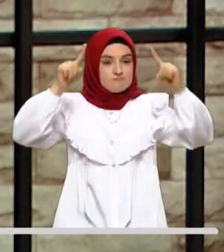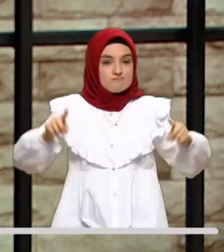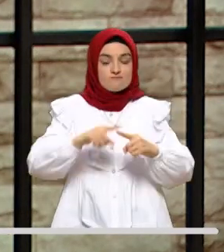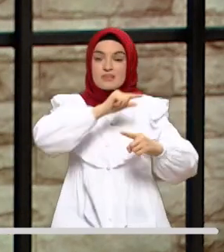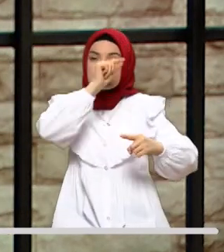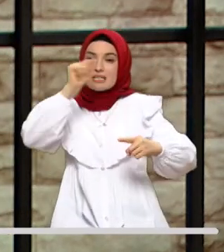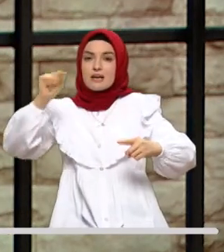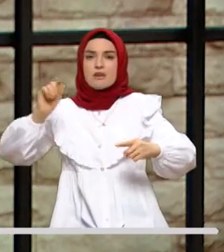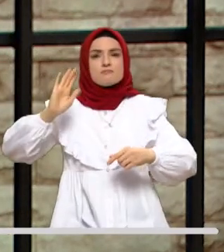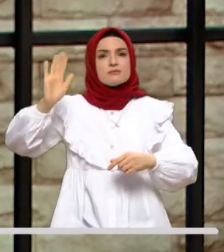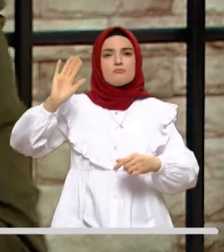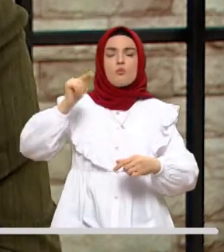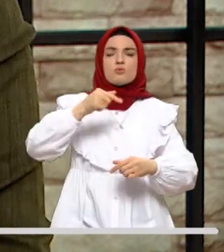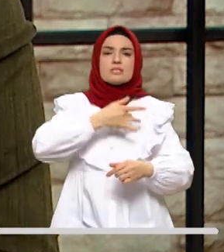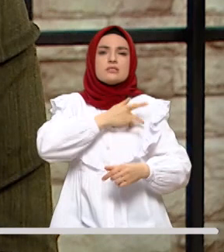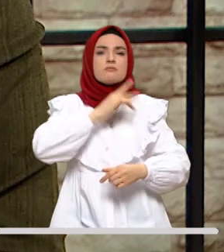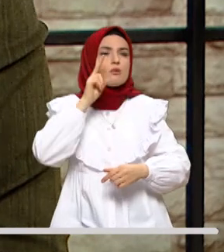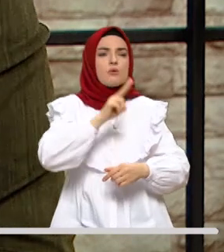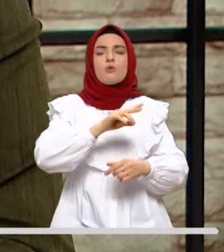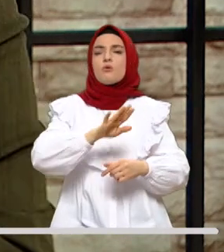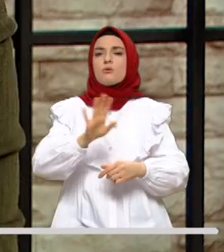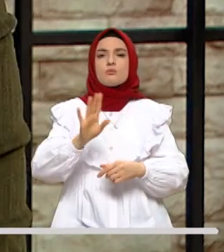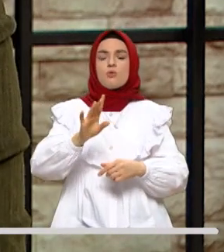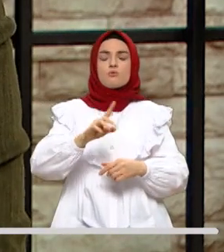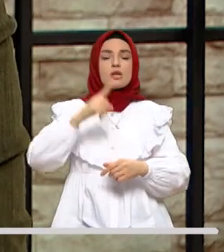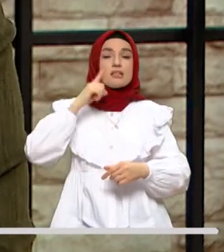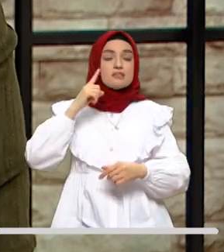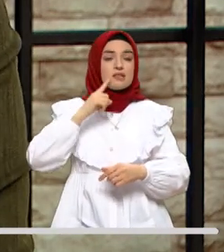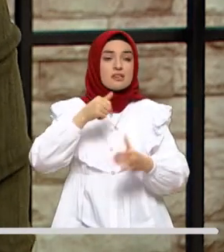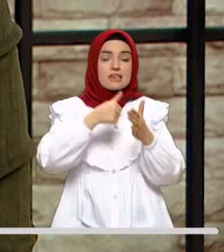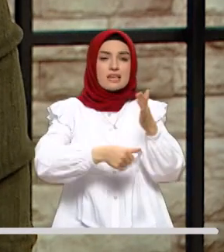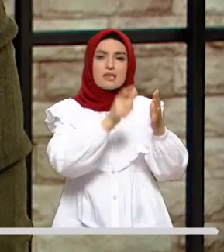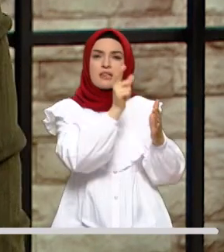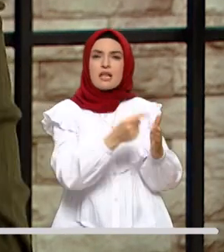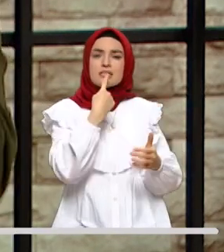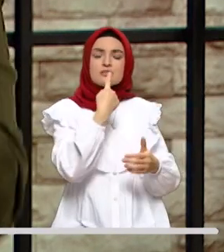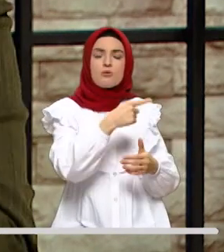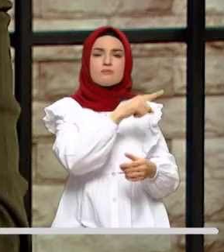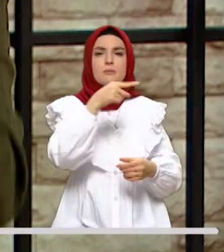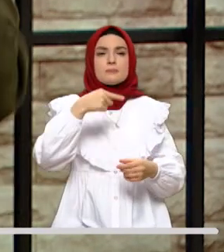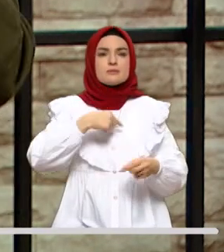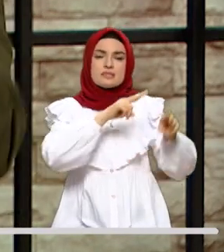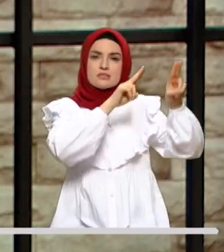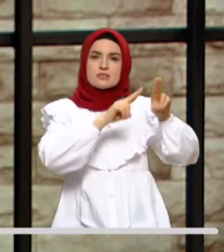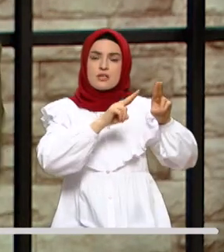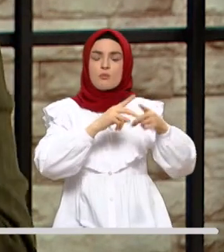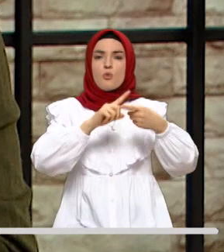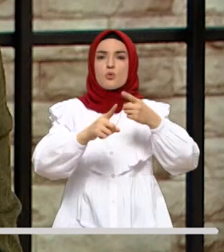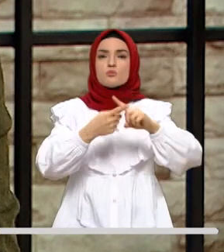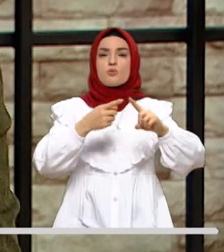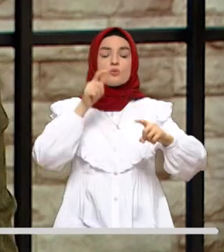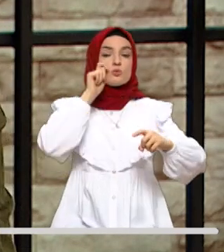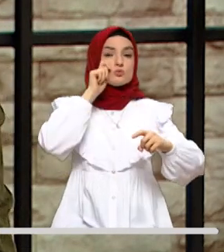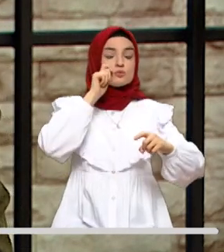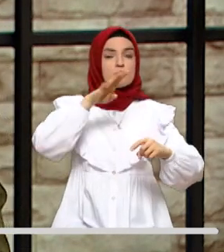imanı bilemiyorlardı, göremiyorlardı. Zaten İngiliz tarihçi diyor ki, biz Çanakkale'de Osmanlı'yı, Müslüman Türkleri